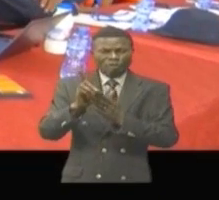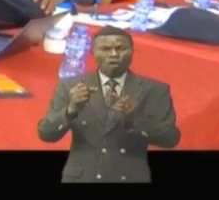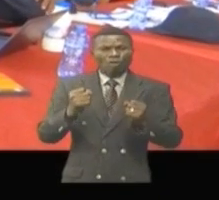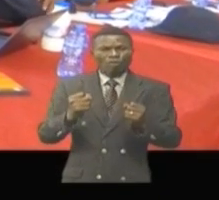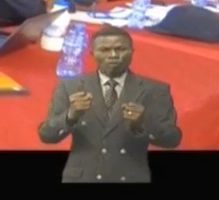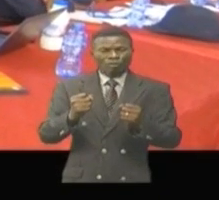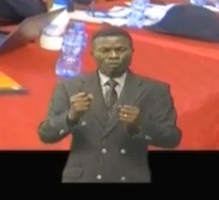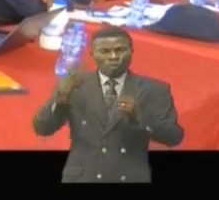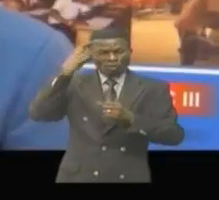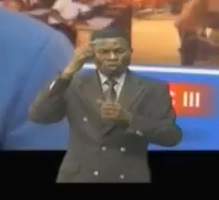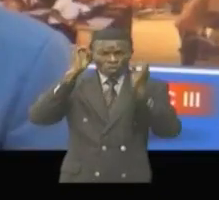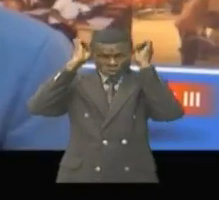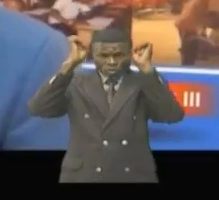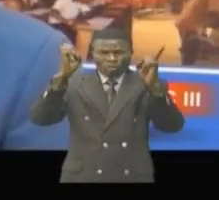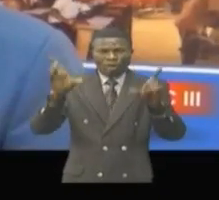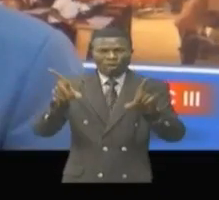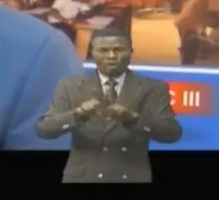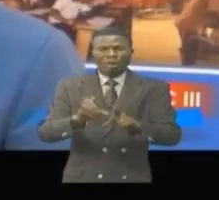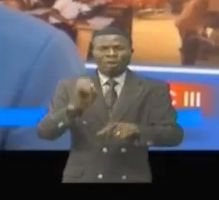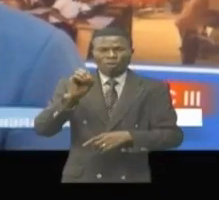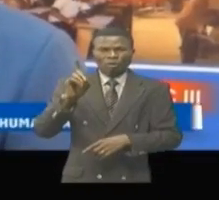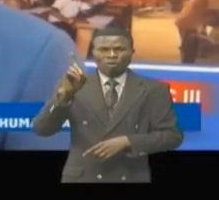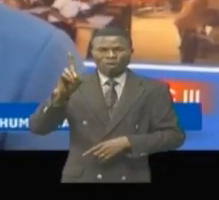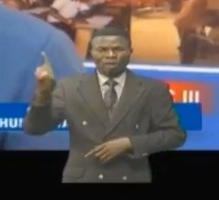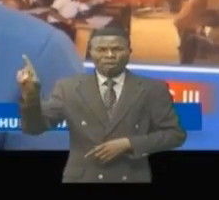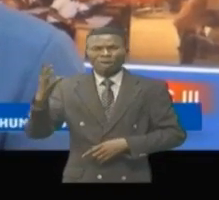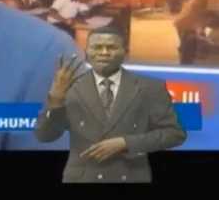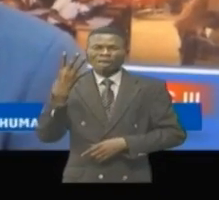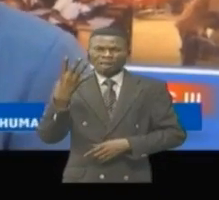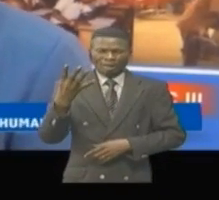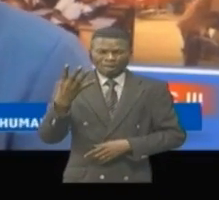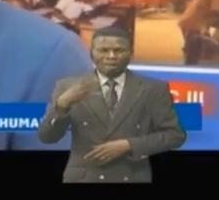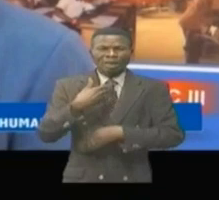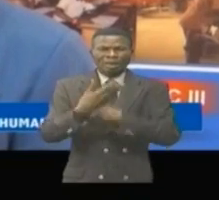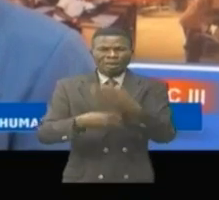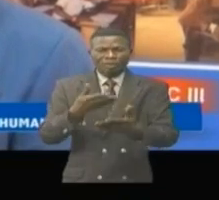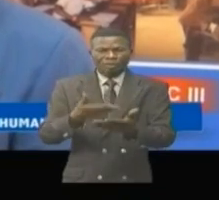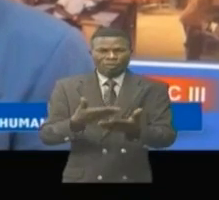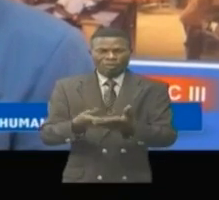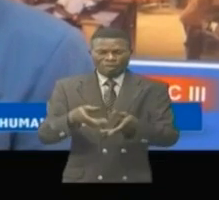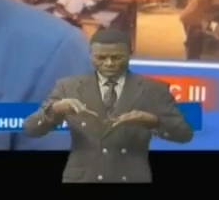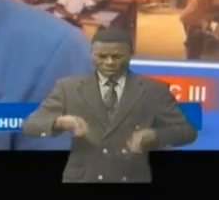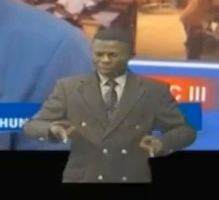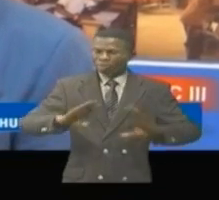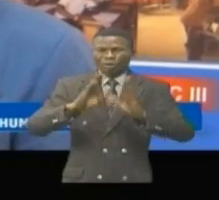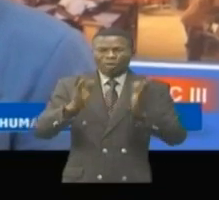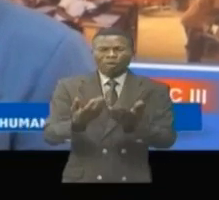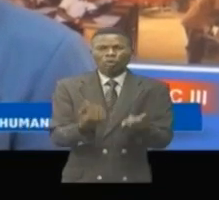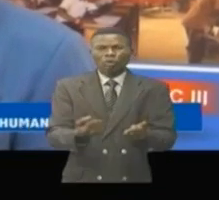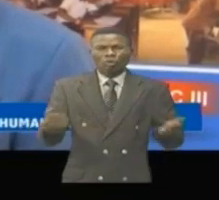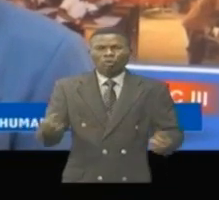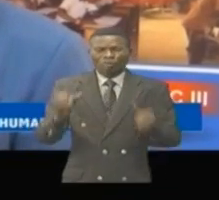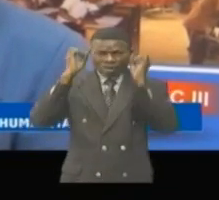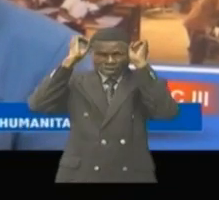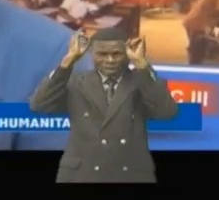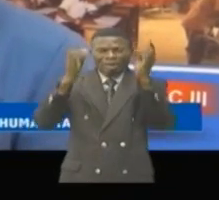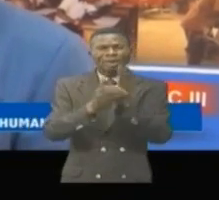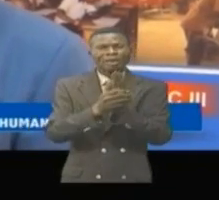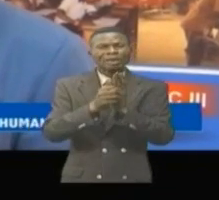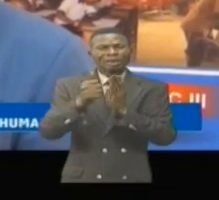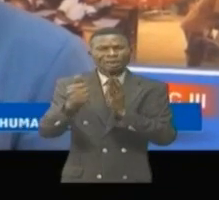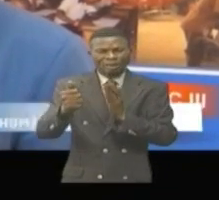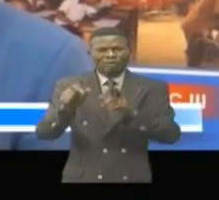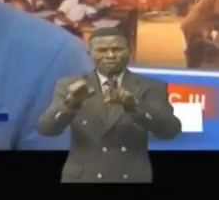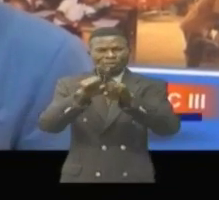de l'éducation en cycle ODD 4 qui est d'assurer l'accès de tous à une éducation de qualité